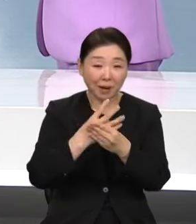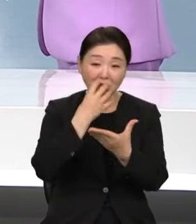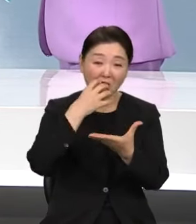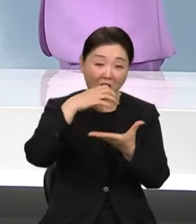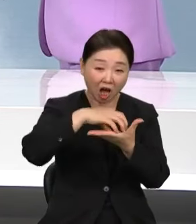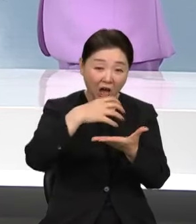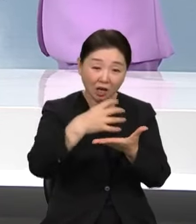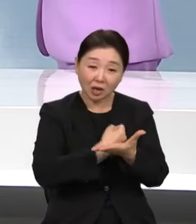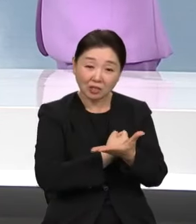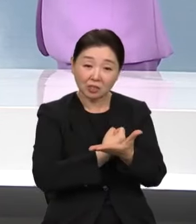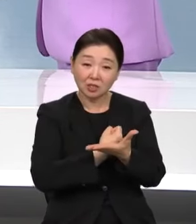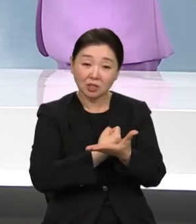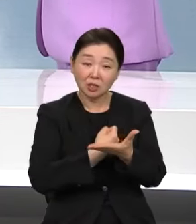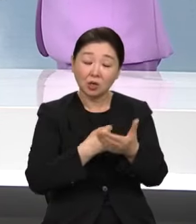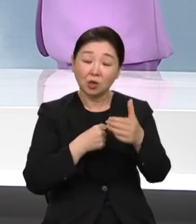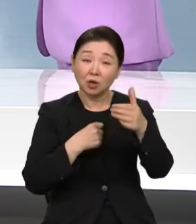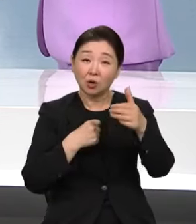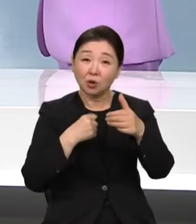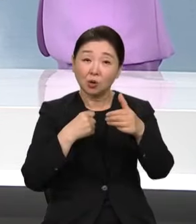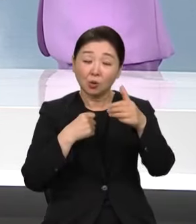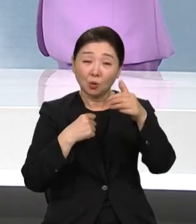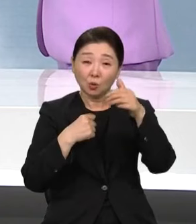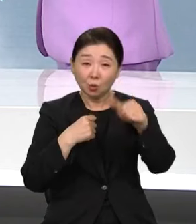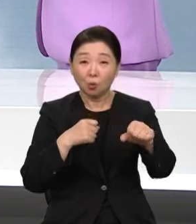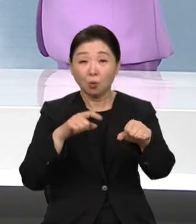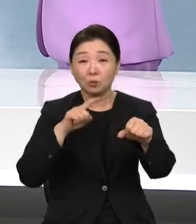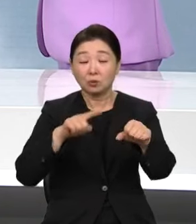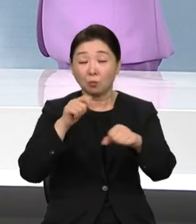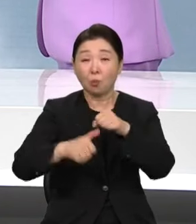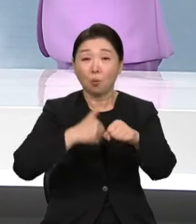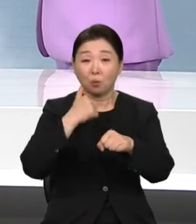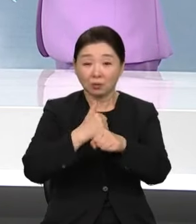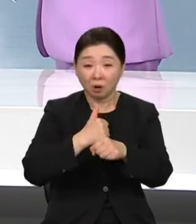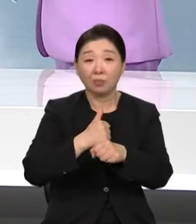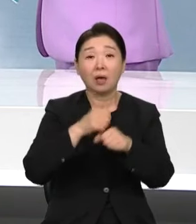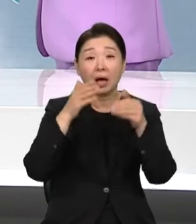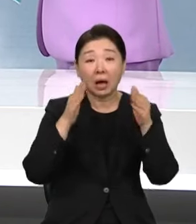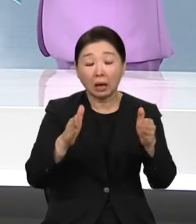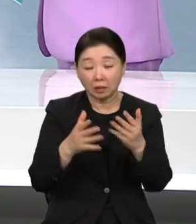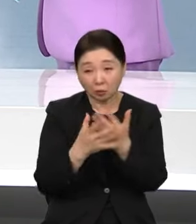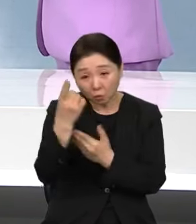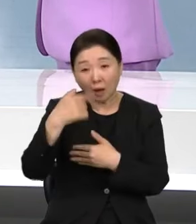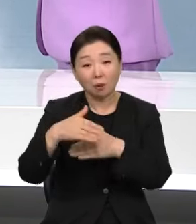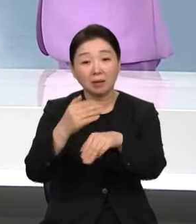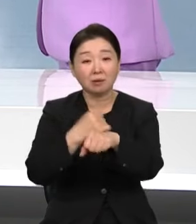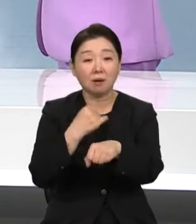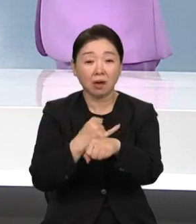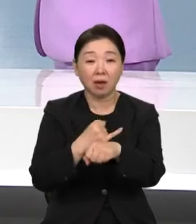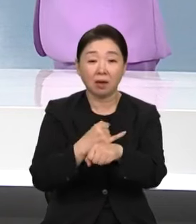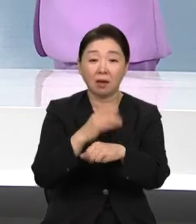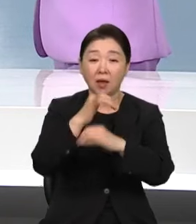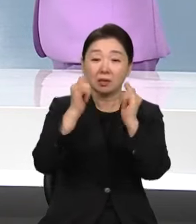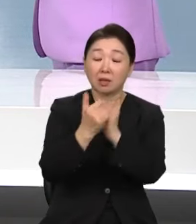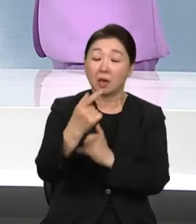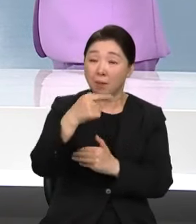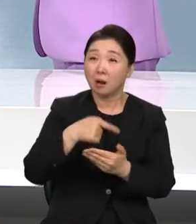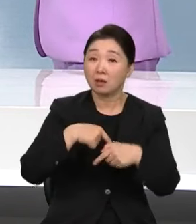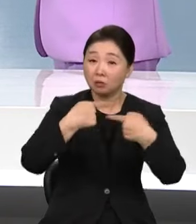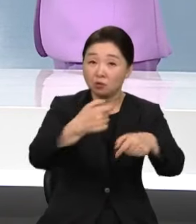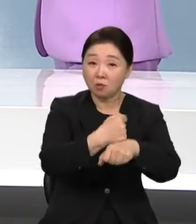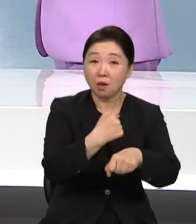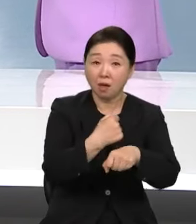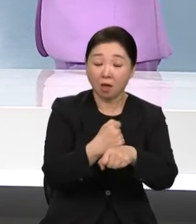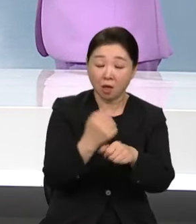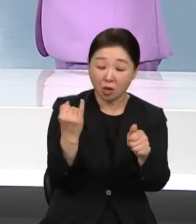취득까지 최대 5.5년 안에 끝낼 수 있는 통합과정을 추진하겠다고 했습니다. 이 사회에 빠르게 진출하게 해서